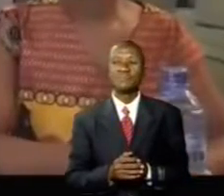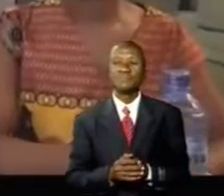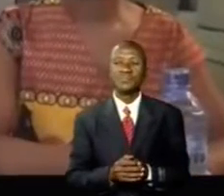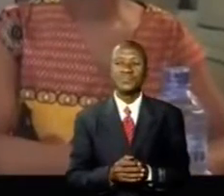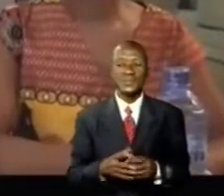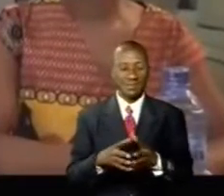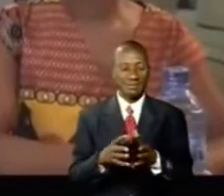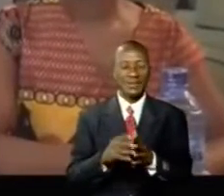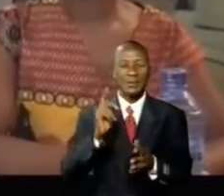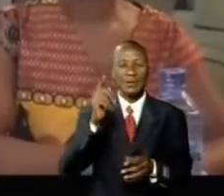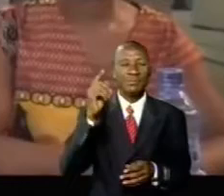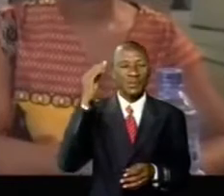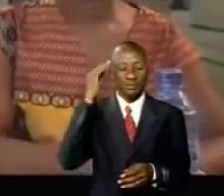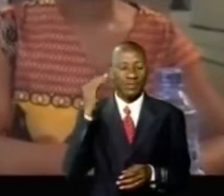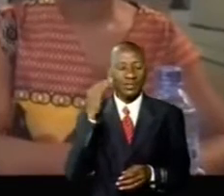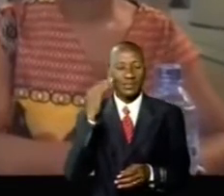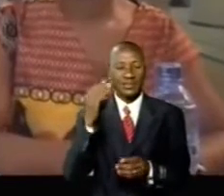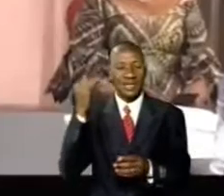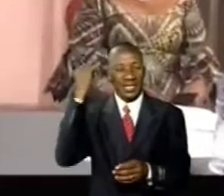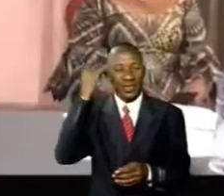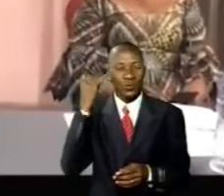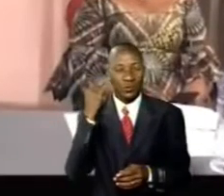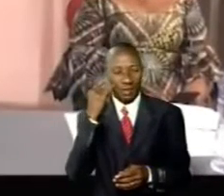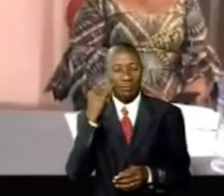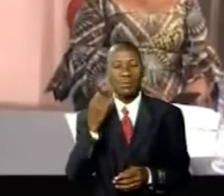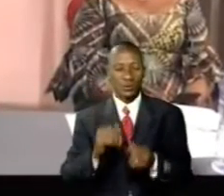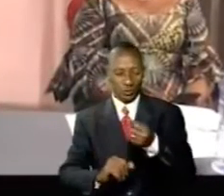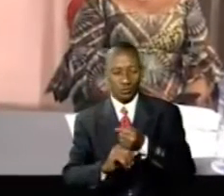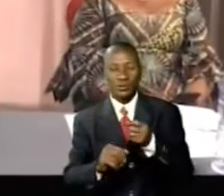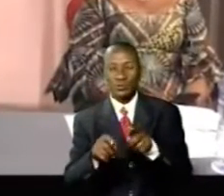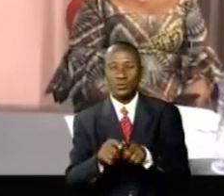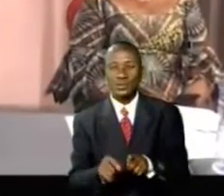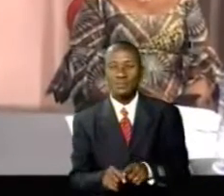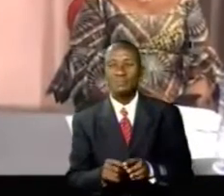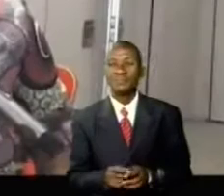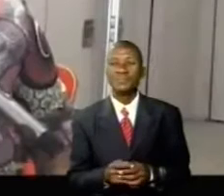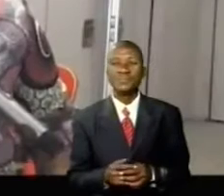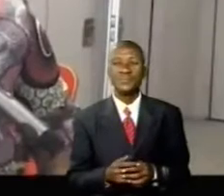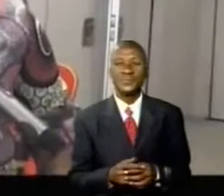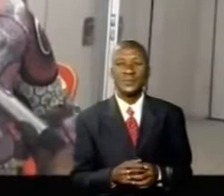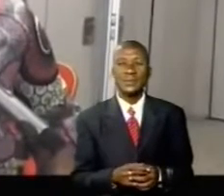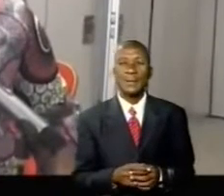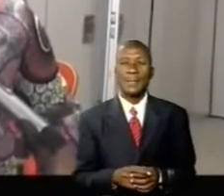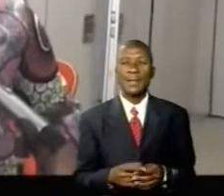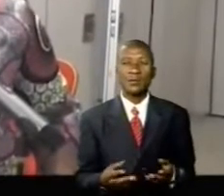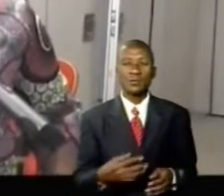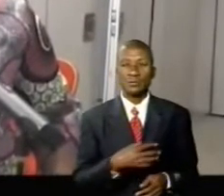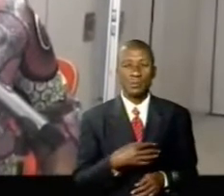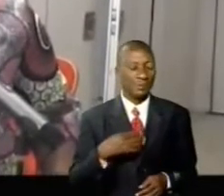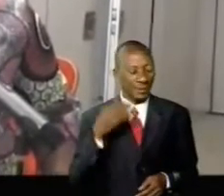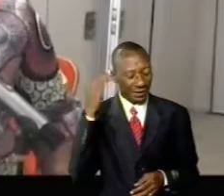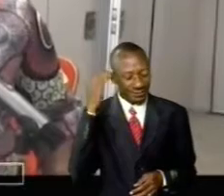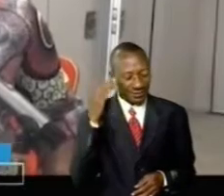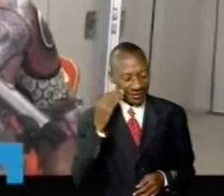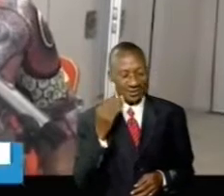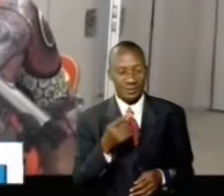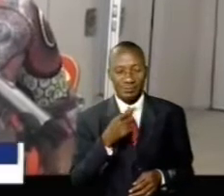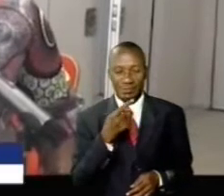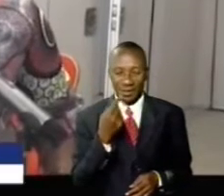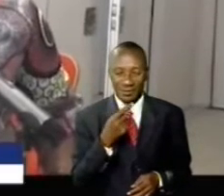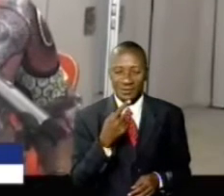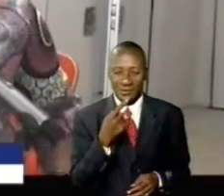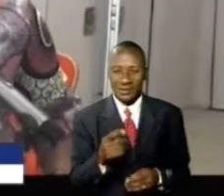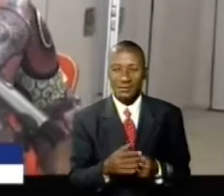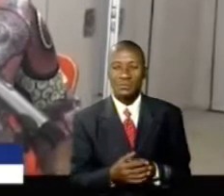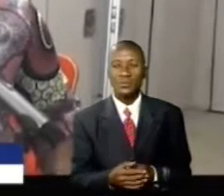par le Premier ministre Sylvestre Ilunga Ilunkamba. Lorsque nous parlons des questions des femmes, des droits des femmes, ce sont des droits humains. Nous